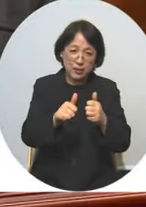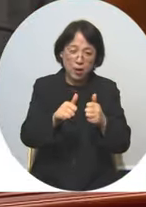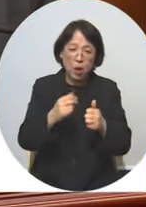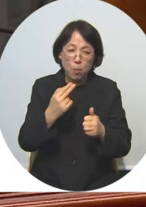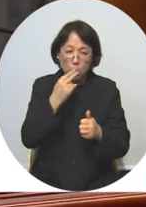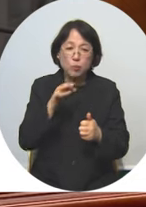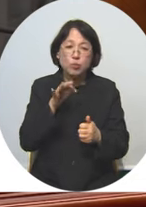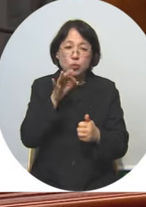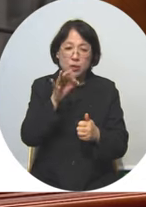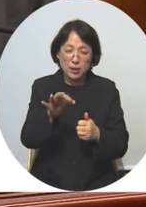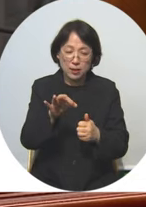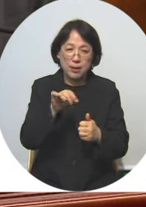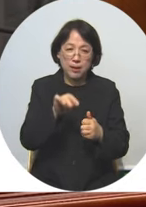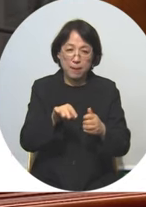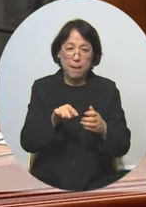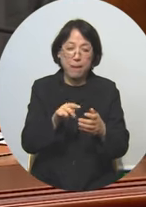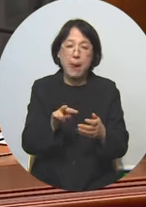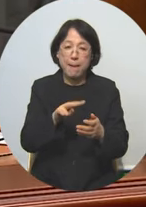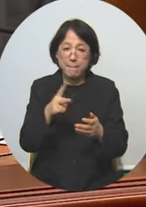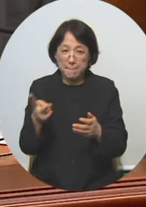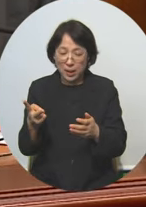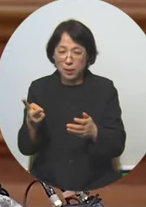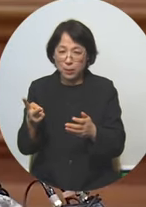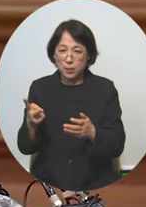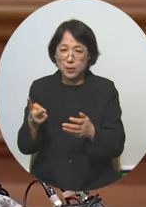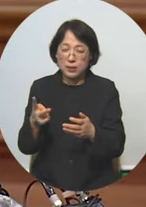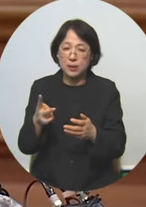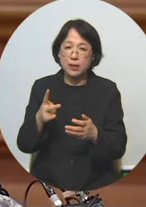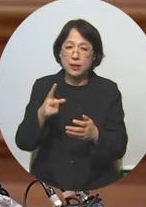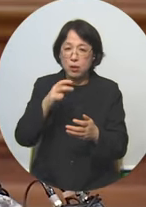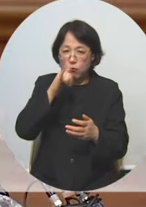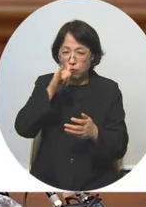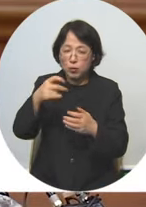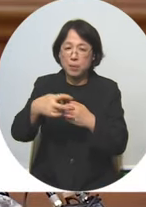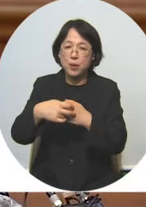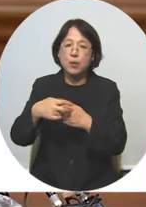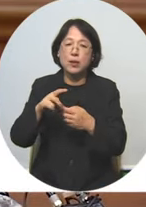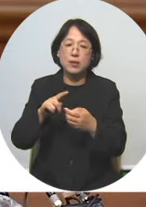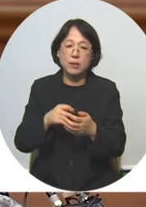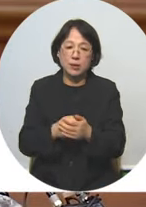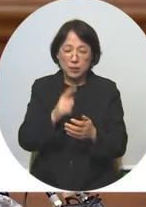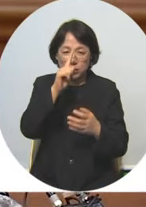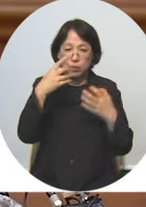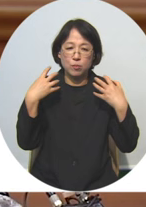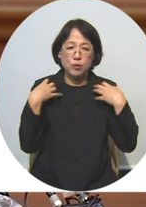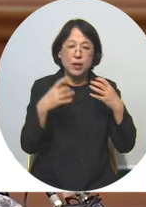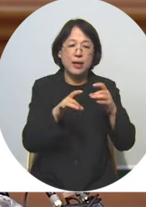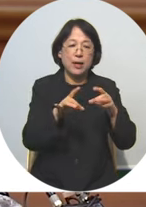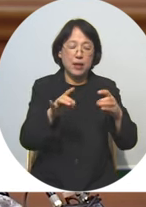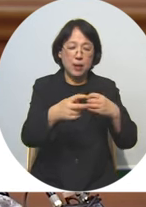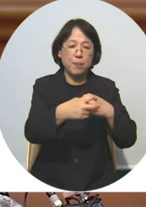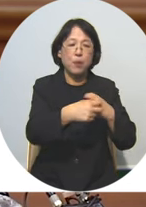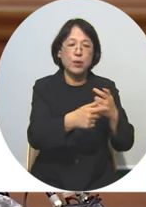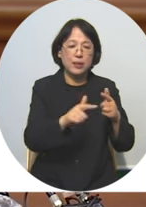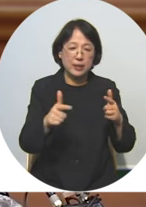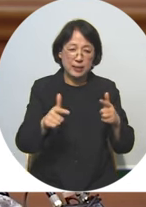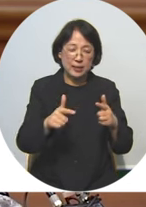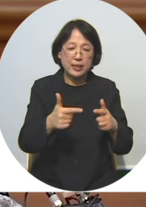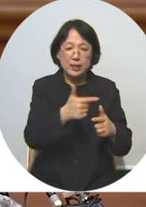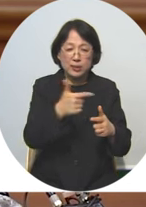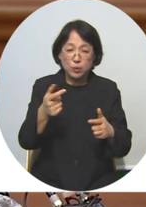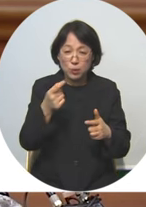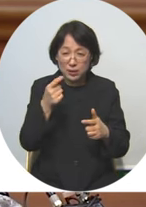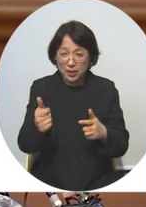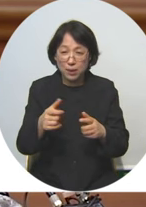갖춘 강소병원에 대해선 수가를 높이기로 했습니다. 정부는 각급 병원들이 병원 규모가 아니라